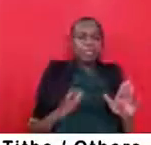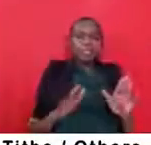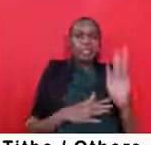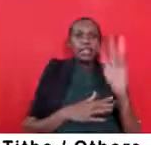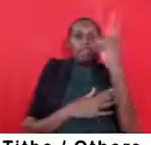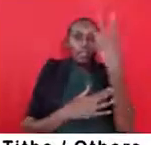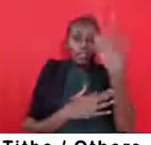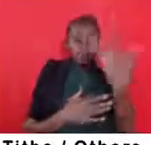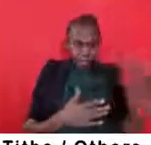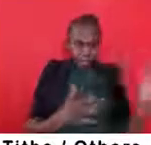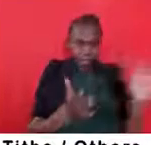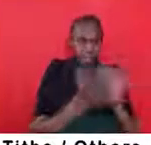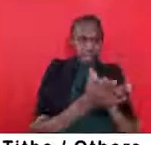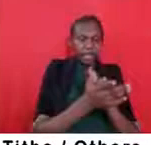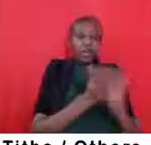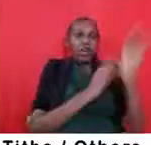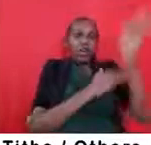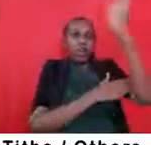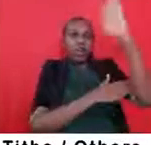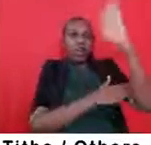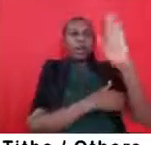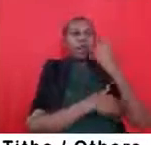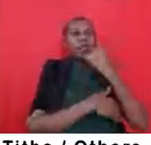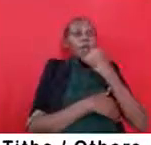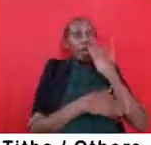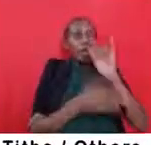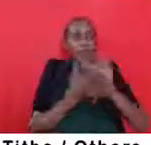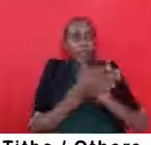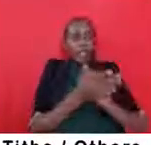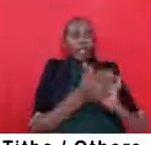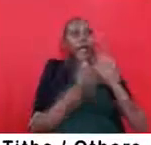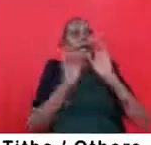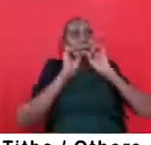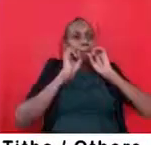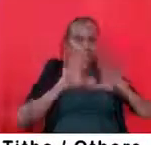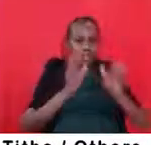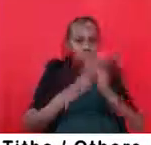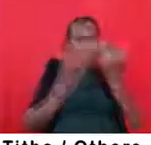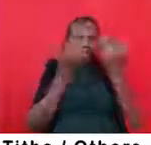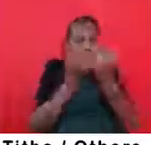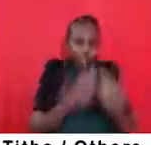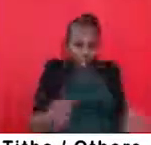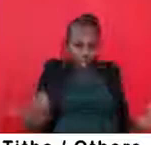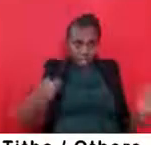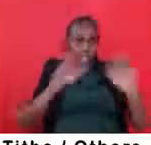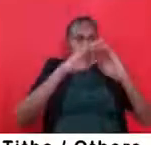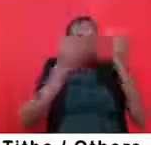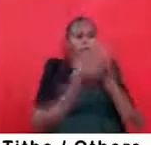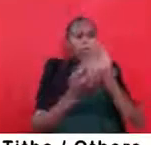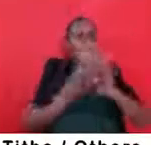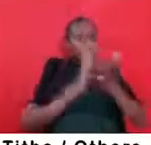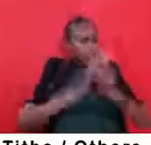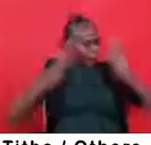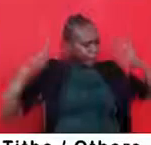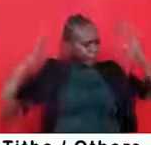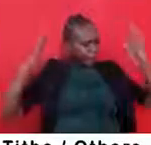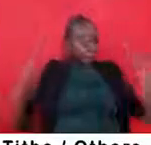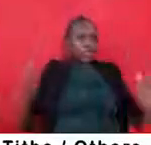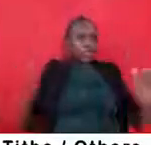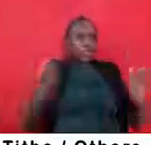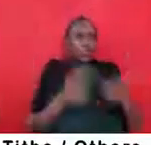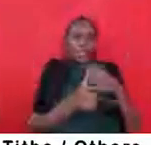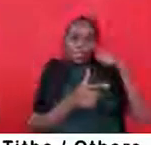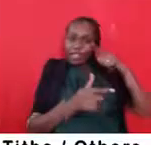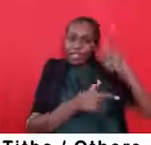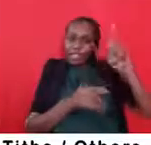la pili, Mungu alipomueleza ya kwamba nitakubariki na watoto, familia yako itakuwa kubwa,